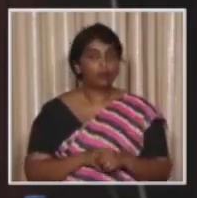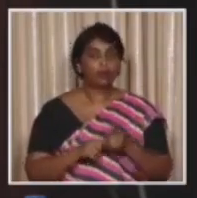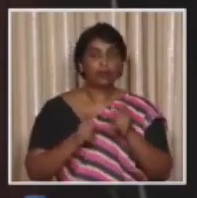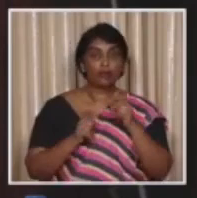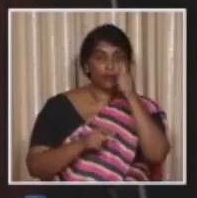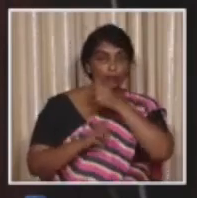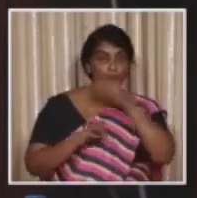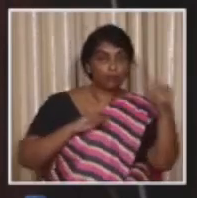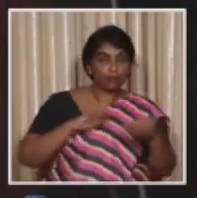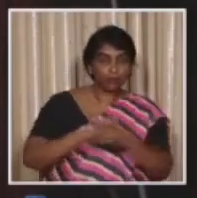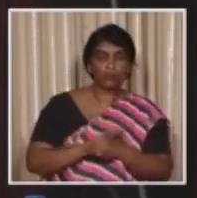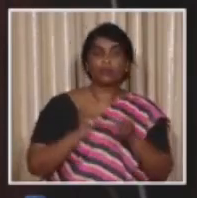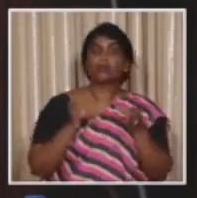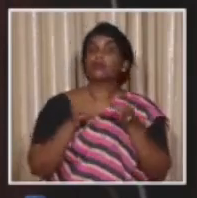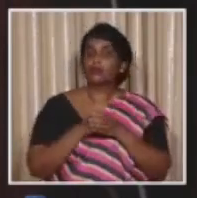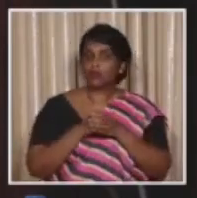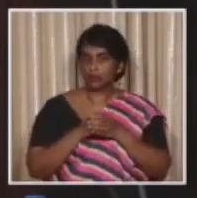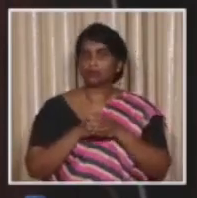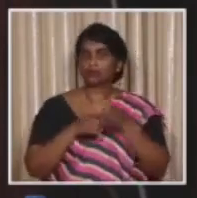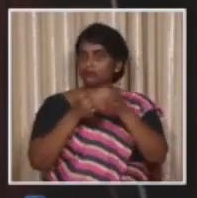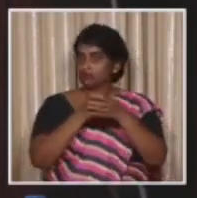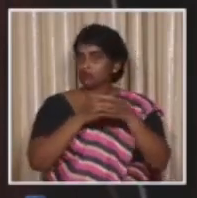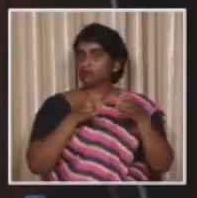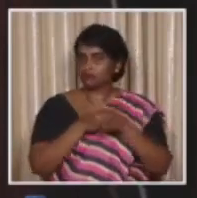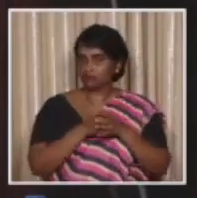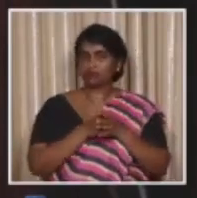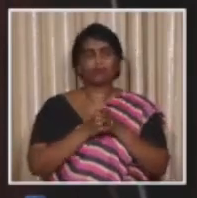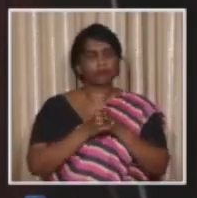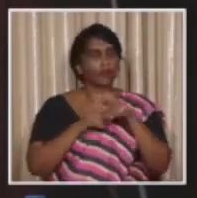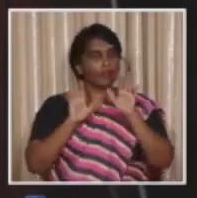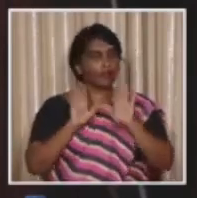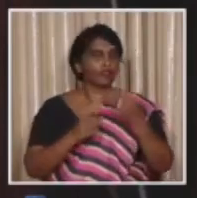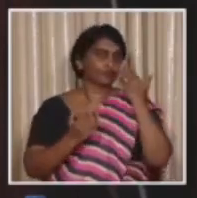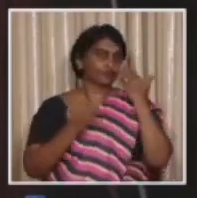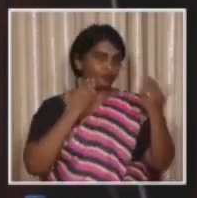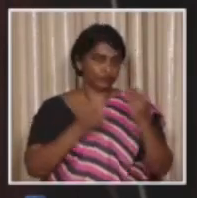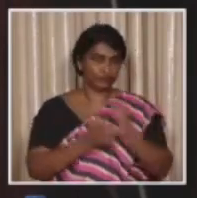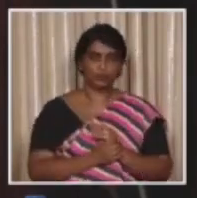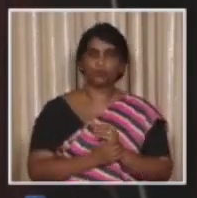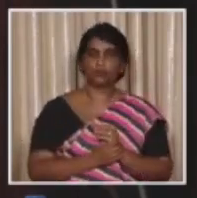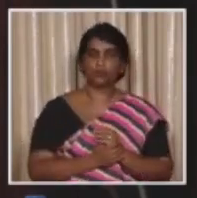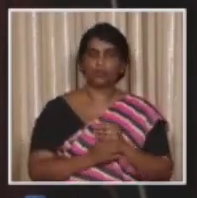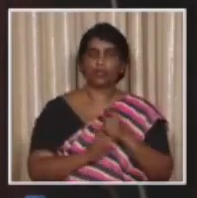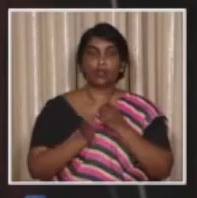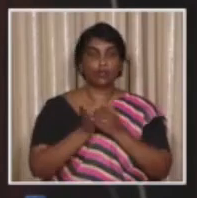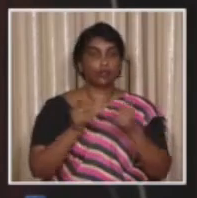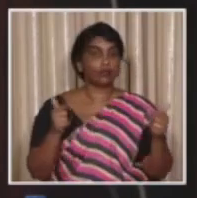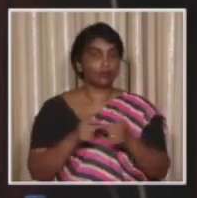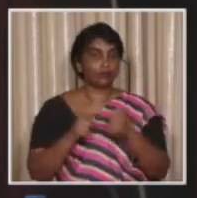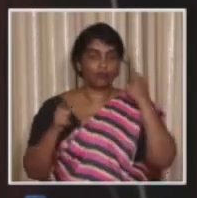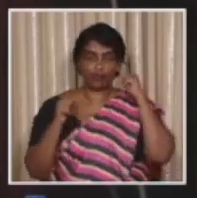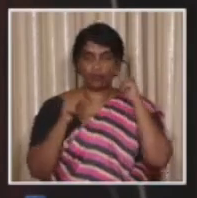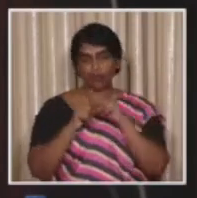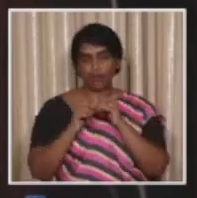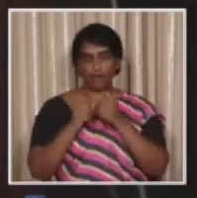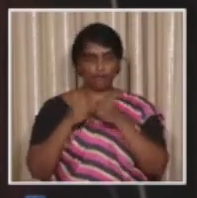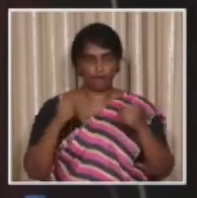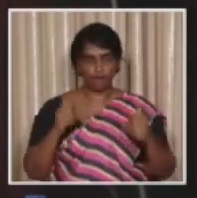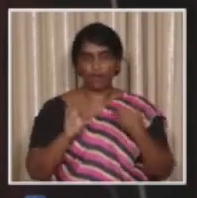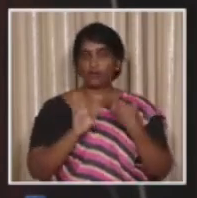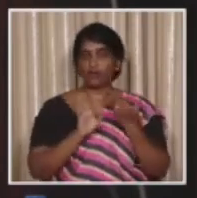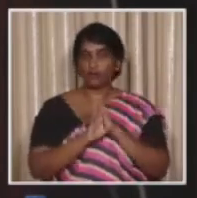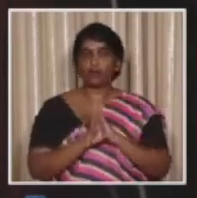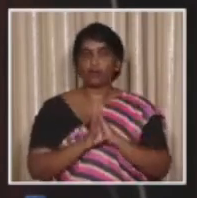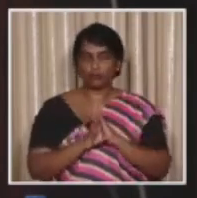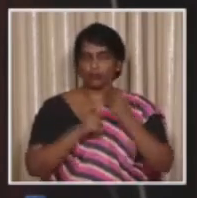ගහන කණ්ඩායමක් කල්ලි ප්‍රමාණයක් තියෙන බව පේන්න තියෙනවා. මේ එක්ස්ප්‍රස් පර් නල්කාව ගැන මම වෙනම එන්නම් ඊට කලින්